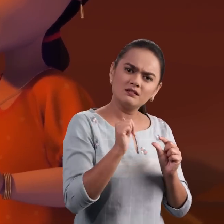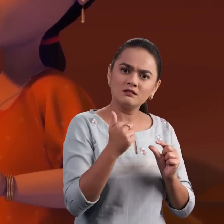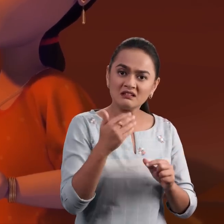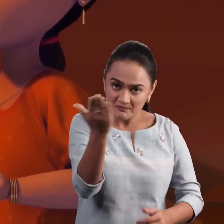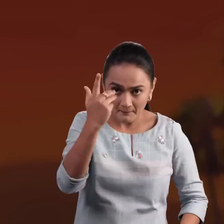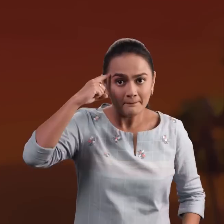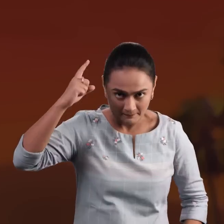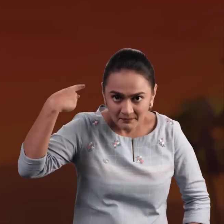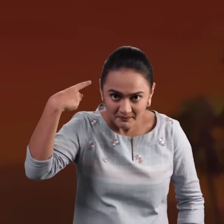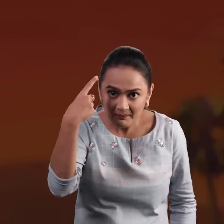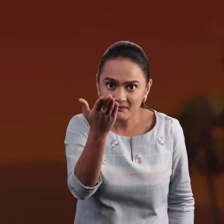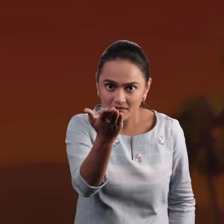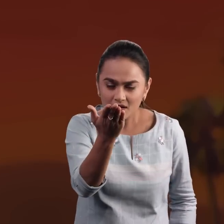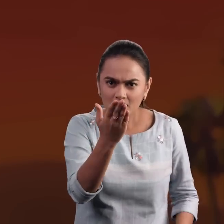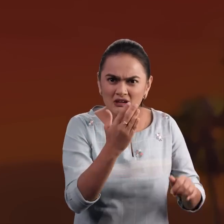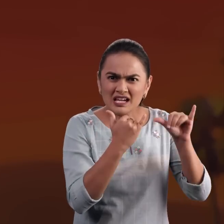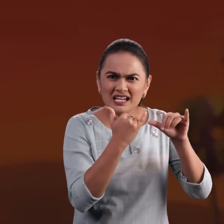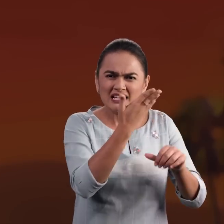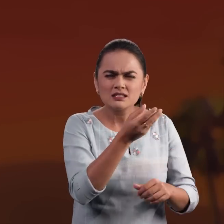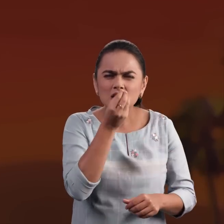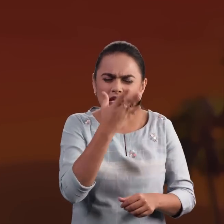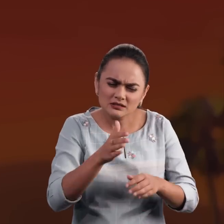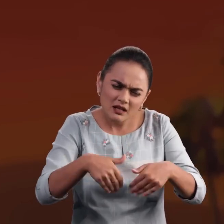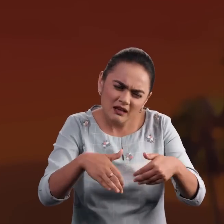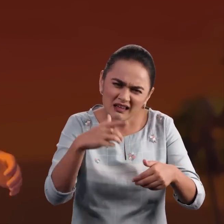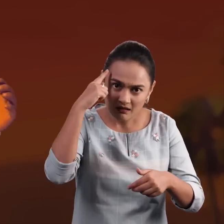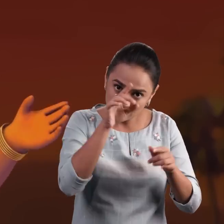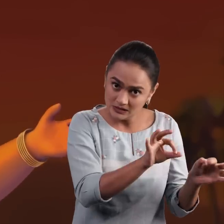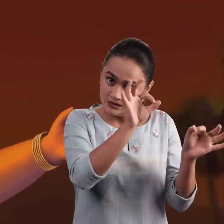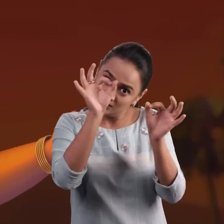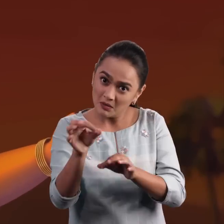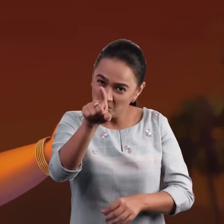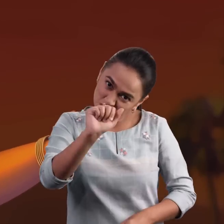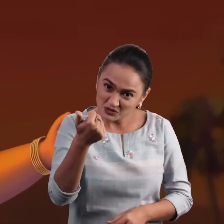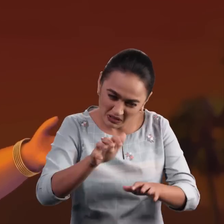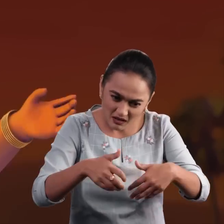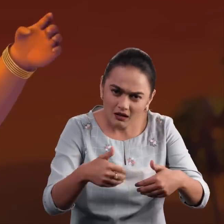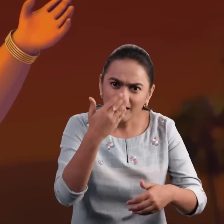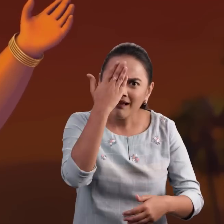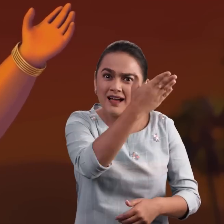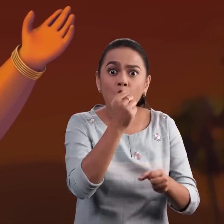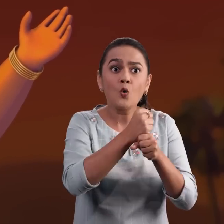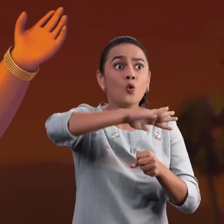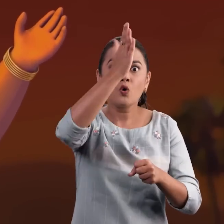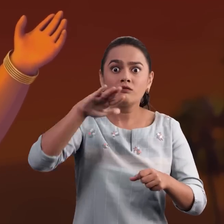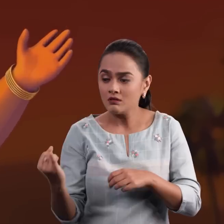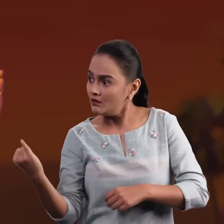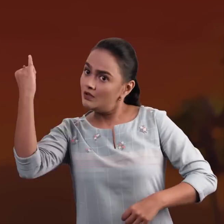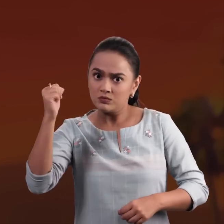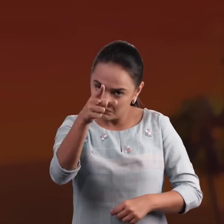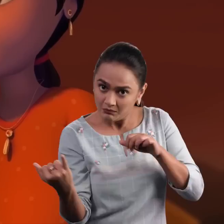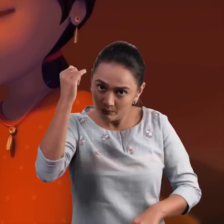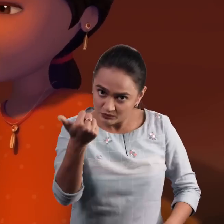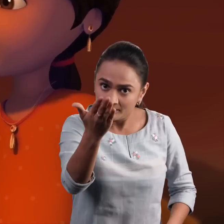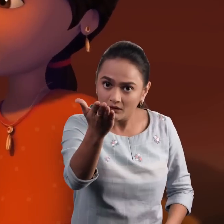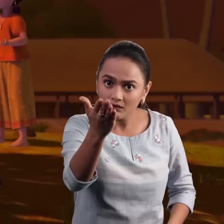तुम लोग पागल हो गई हो? कृष्णा ने ऐसी सरलता से कर लिया तो क्या तुम भी कर लोगी? उसने तो गोवर्धन भी उठा लिया था, तो क्या